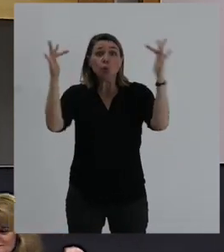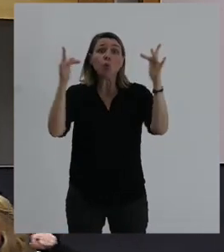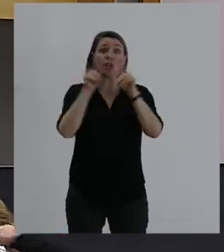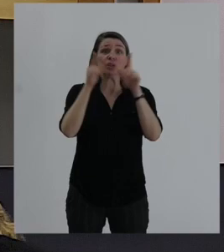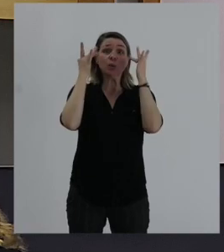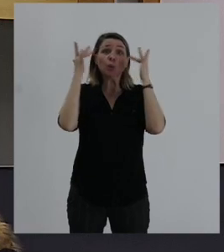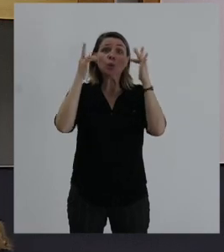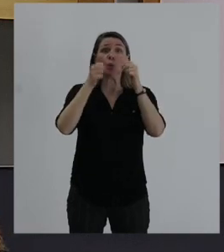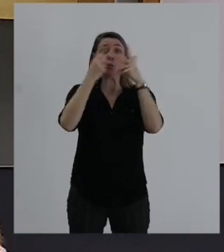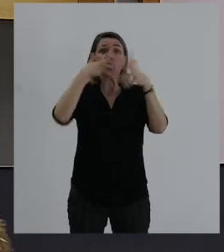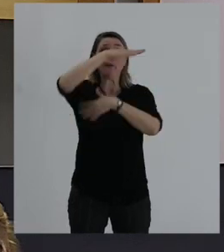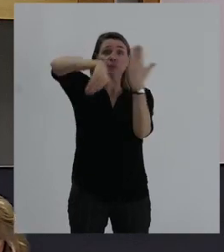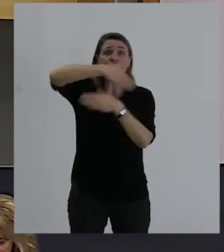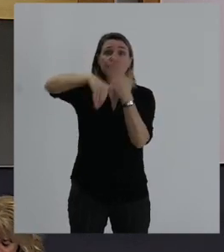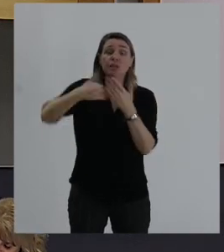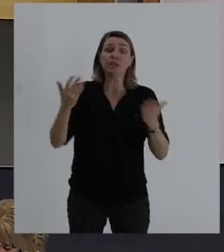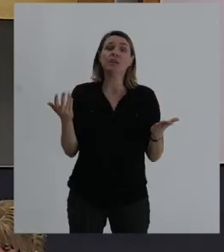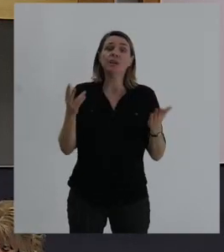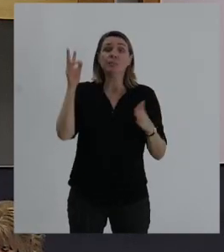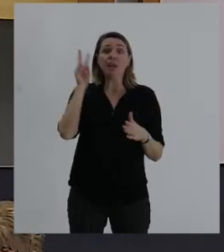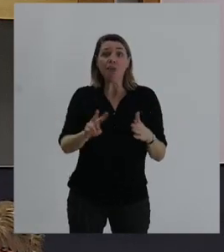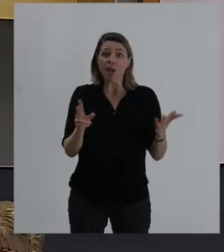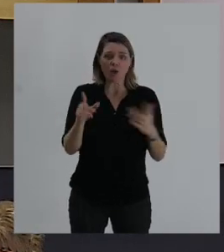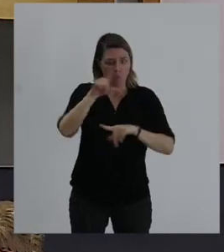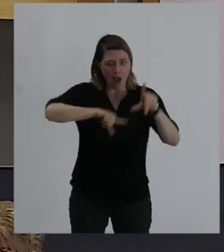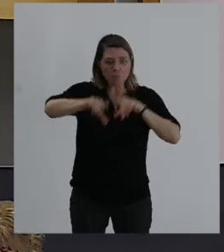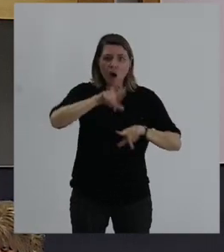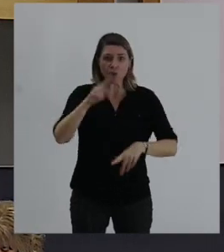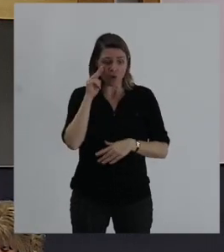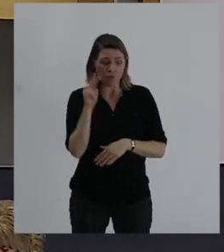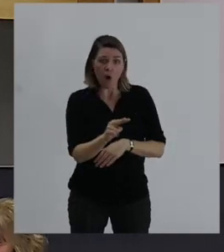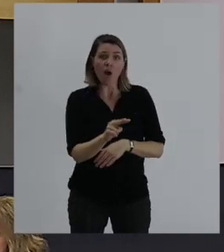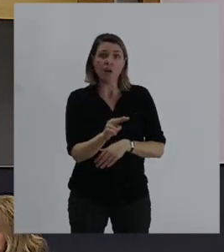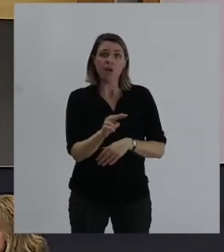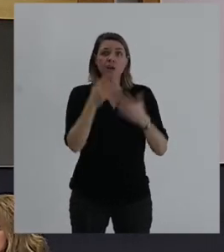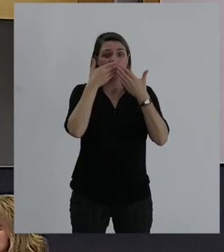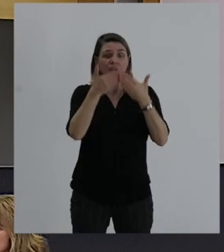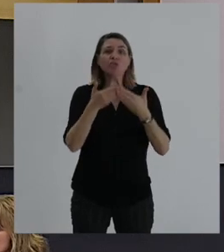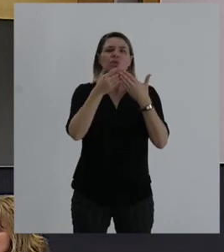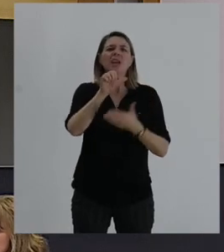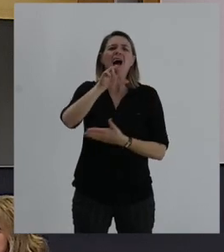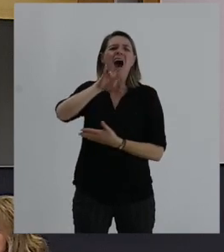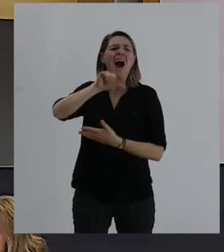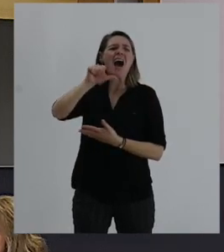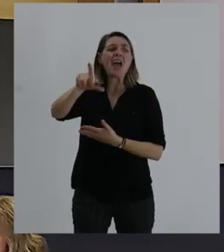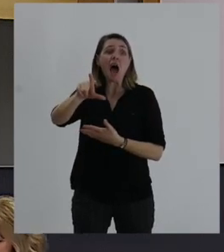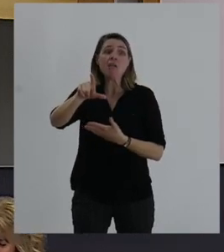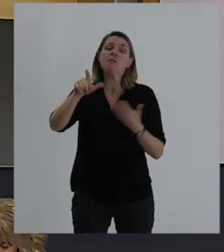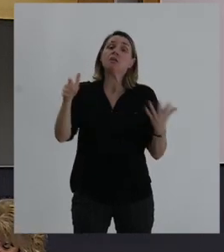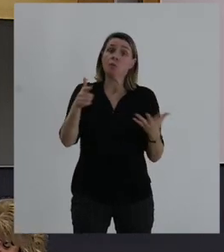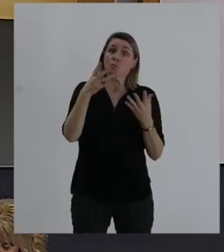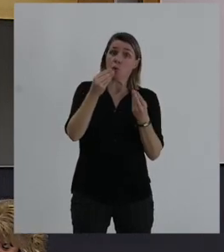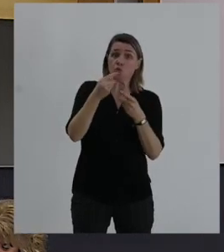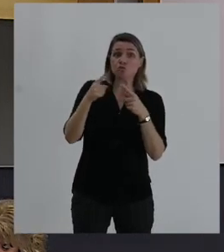des vrais points forts. Regardez simplement l'intitulé de nos laboratoires. Ce qu'on appelle aujourd'hui les études aréales, on a plein de choses à faire